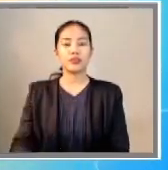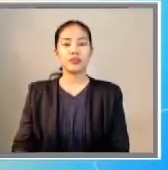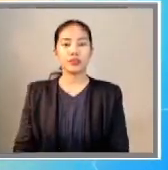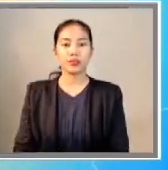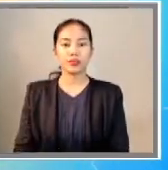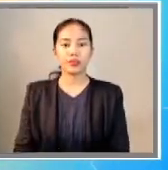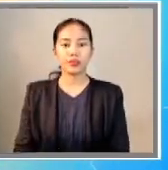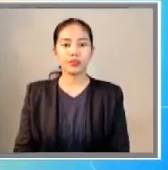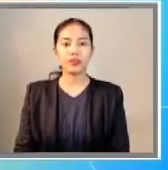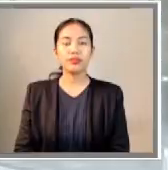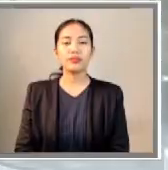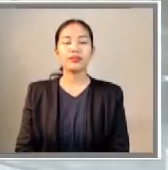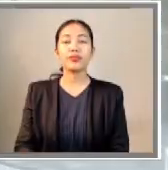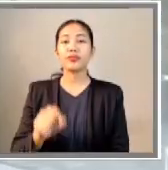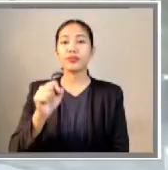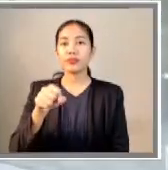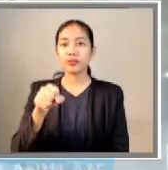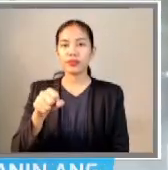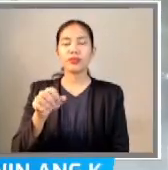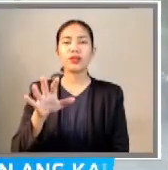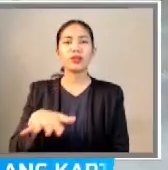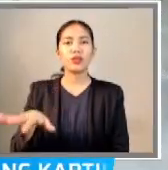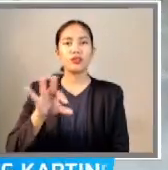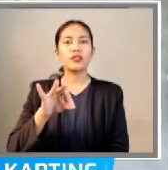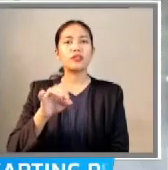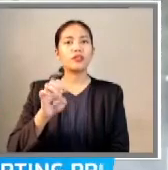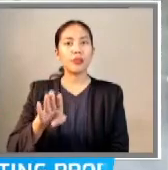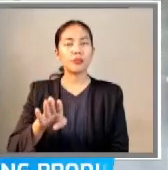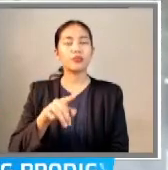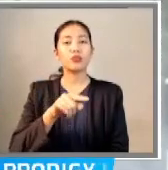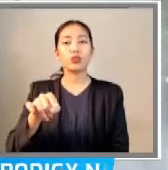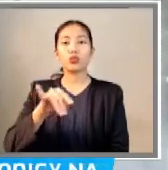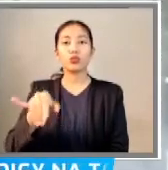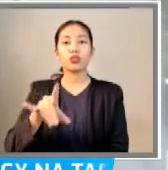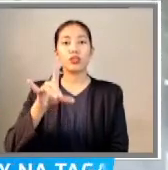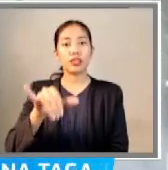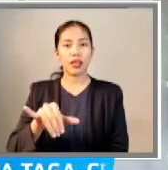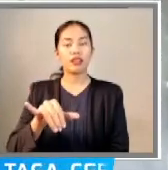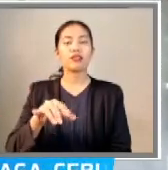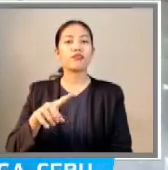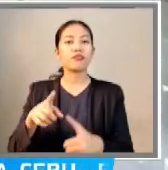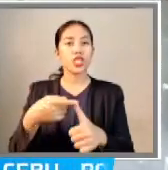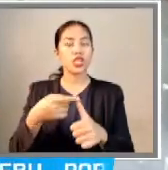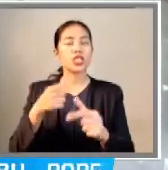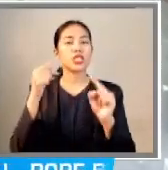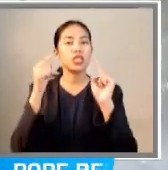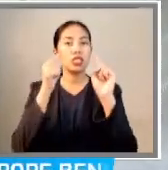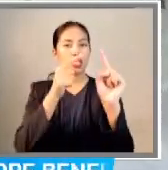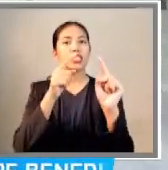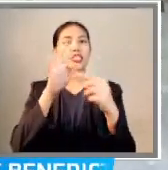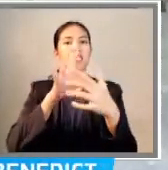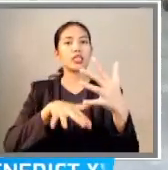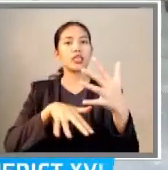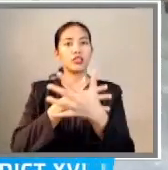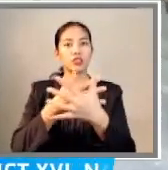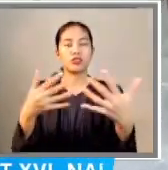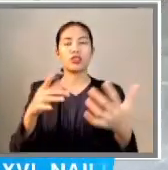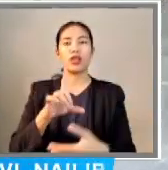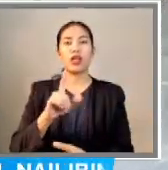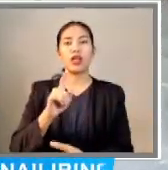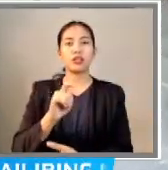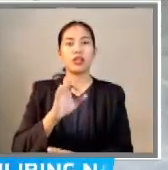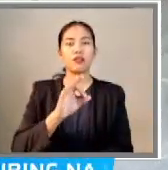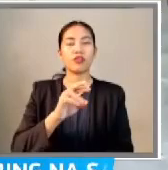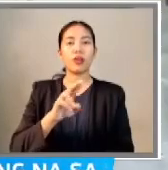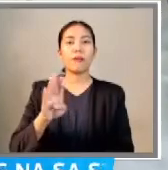Yes, Honey. February hanggang July. Ito yung pauna o yung initial na target na schedule ng LTFRB para dun sa